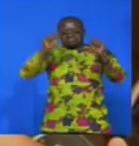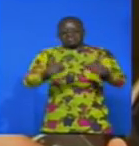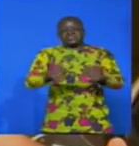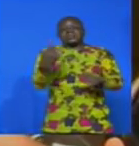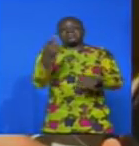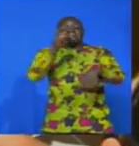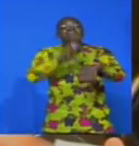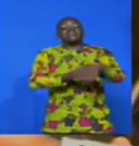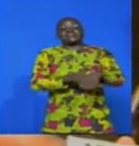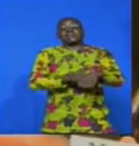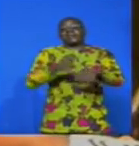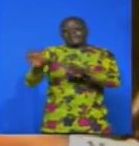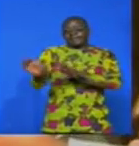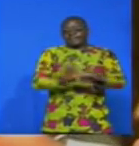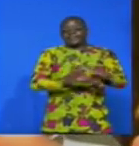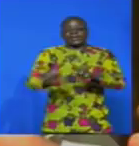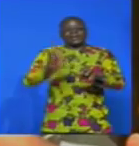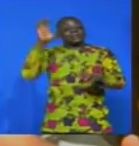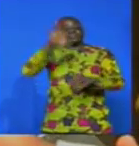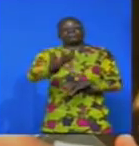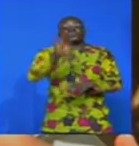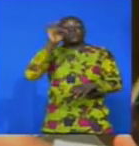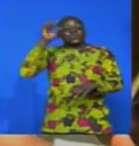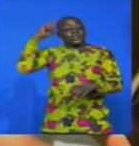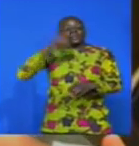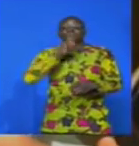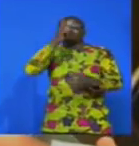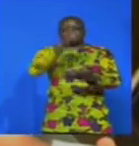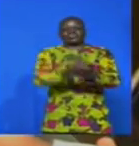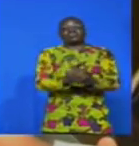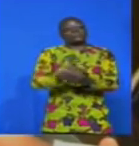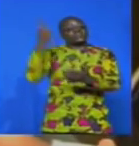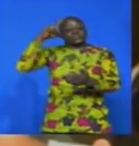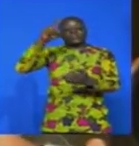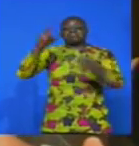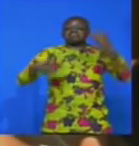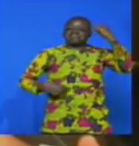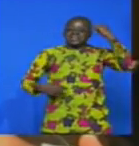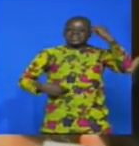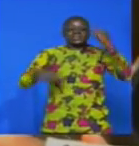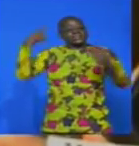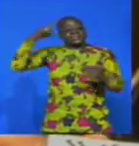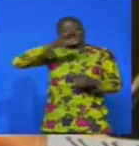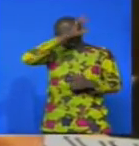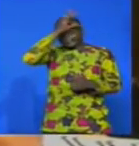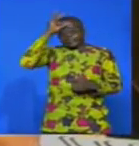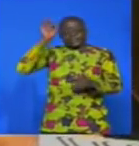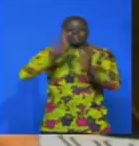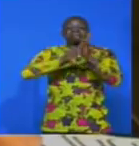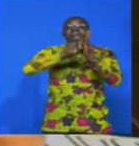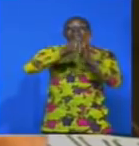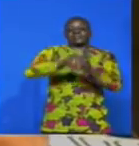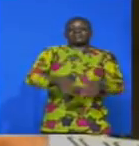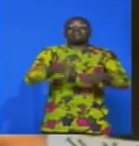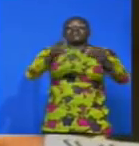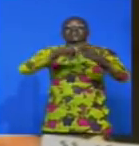record faire la détection, la confirmation d'une suspicion de maladie à fièvre hémorragique virale et donner les